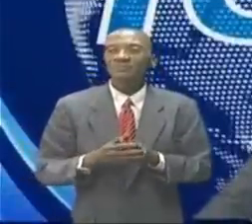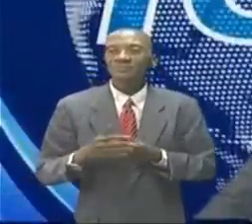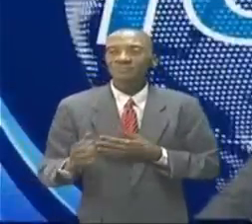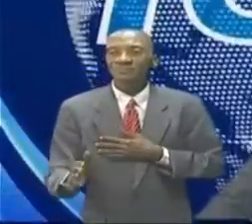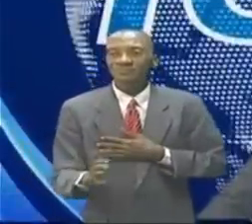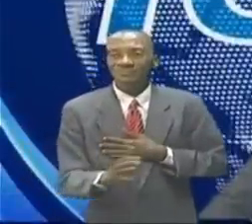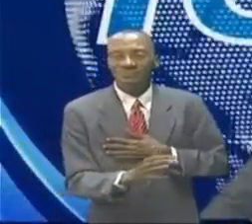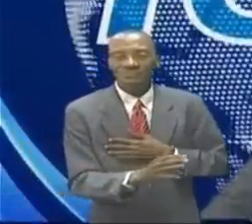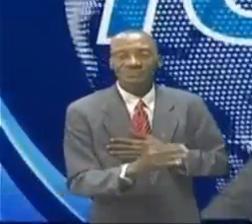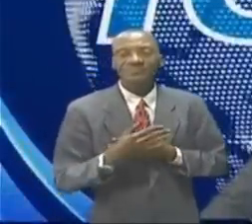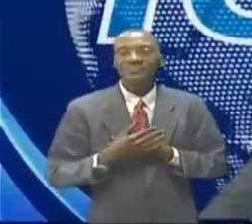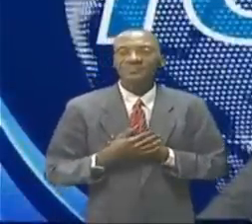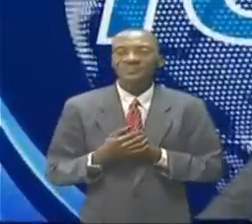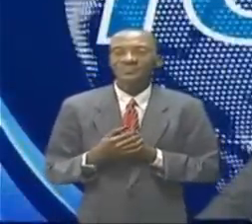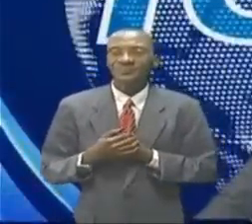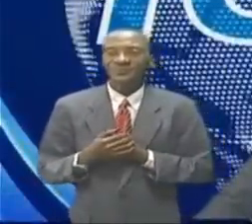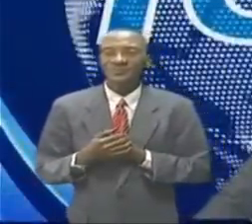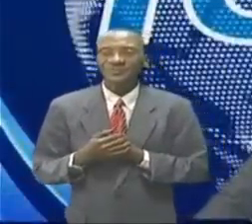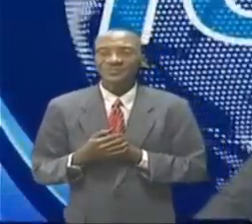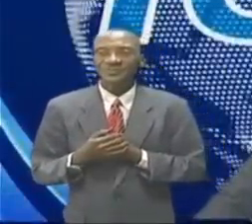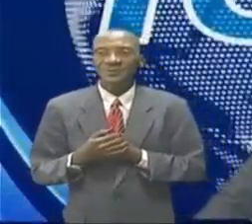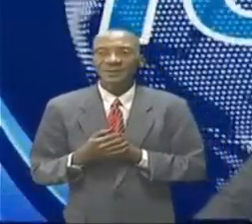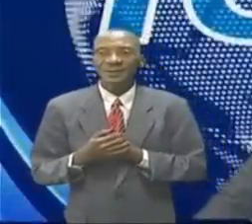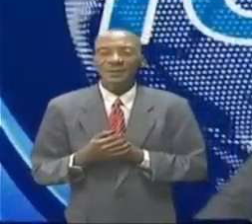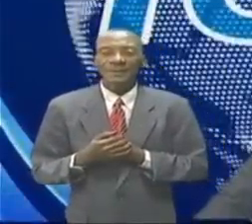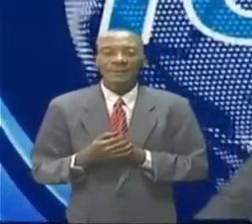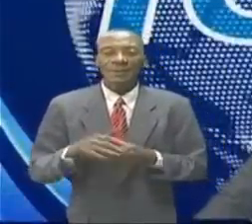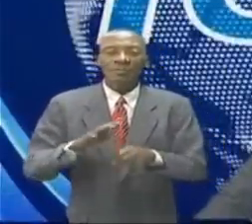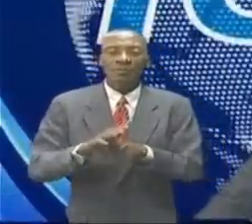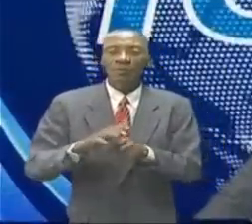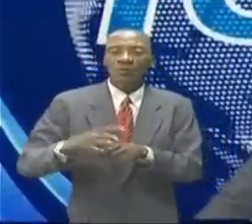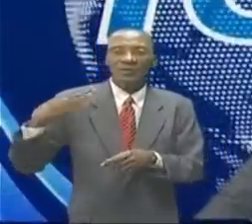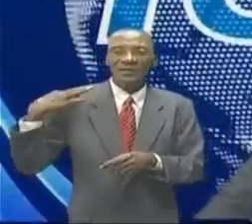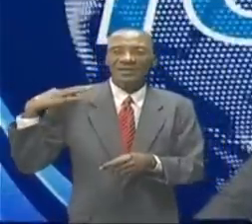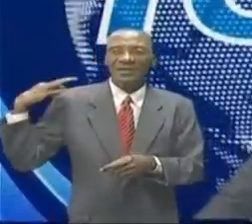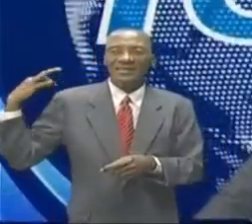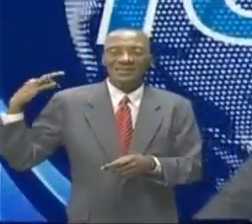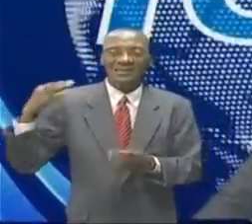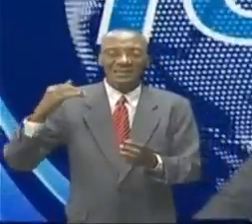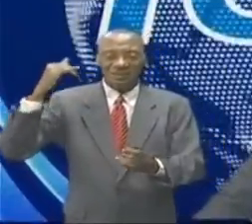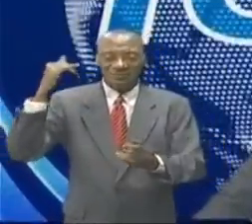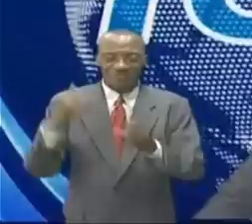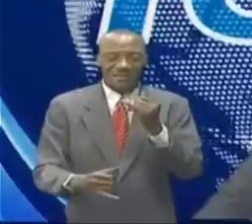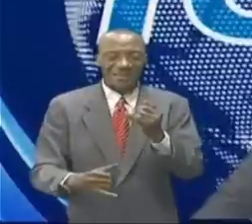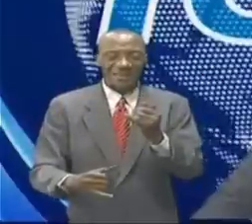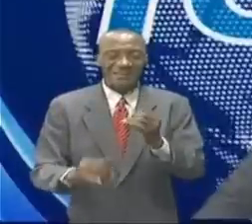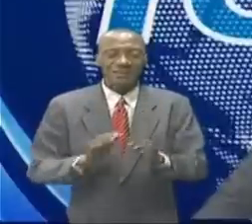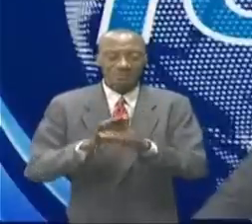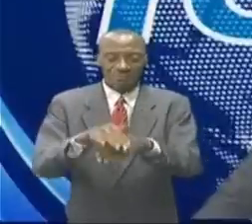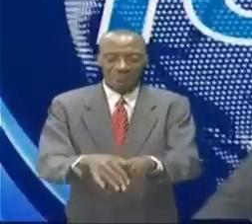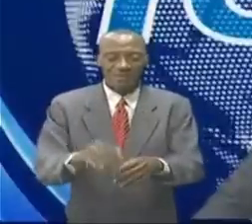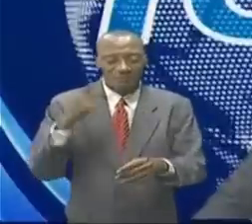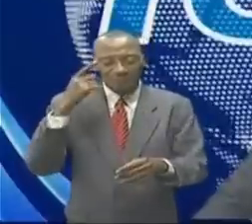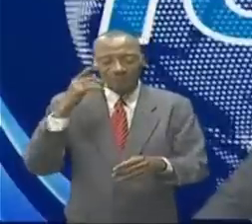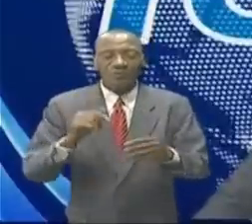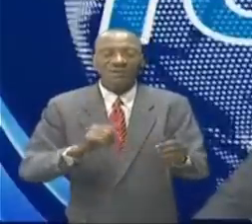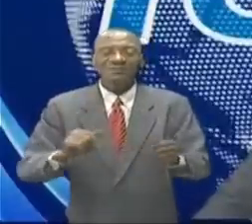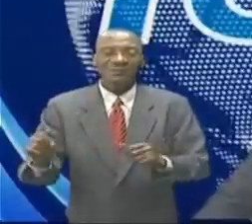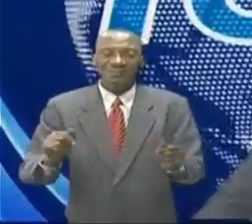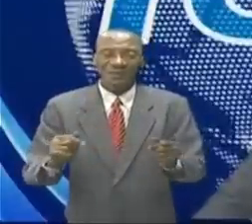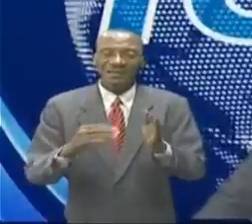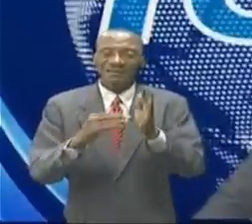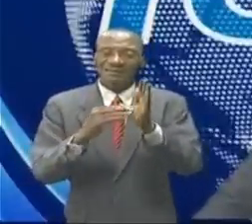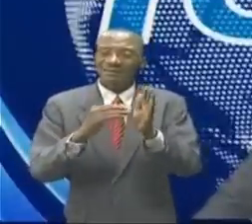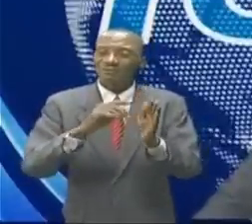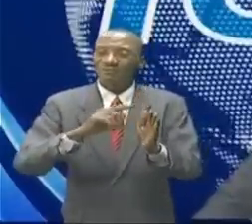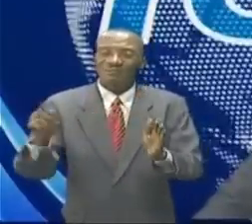dans les titres, plus de 900 000 candidats finalistes du cycle secondaire vont durant 4 jours mesurer leurs connaissances à travers des épreuves